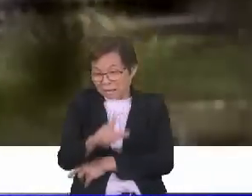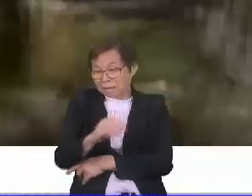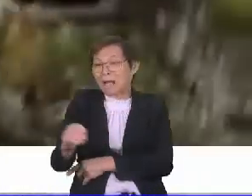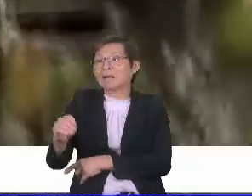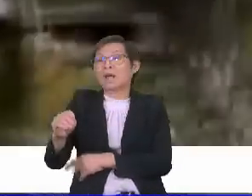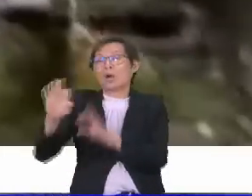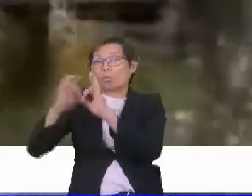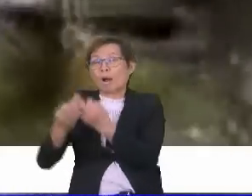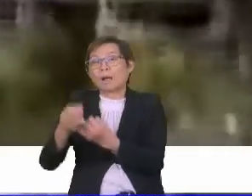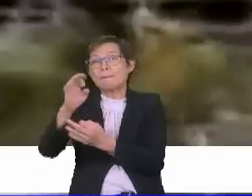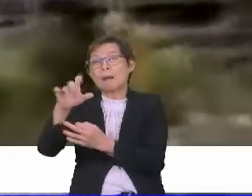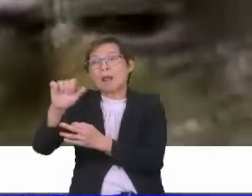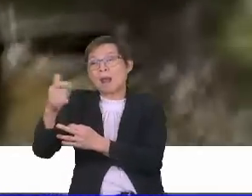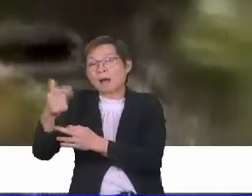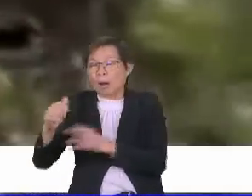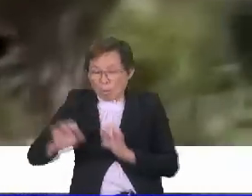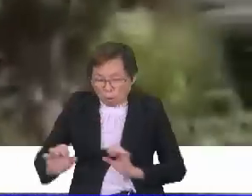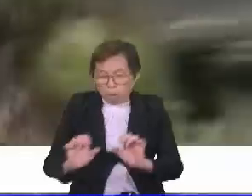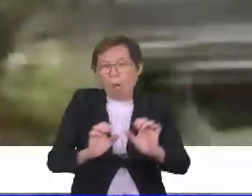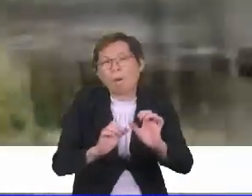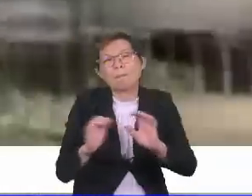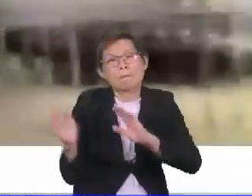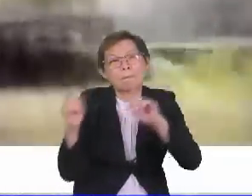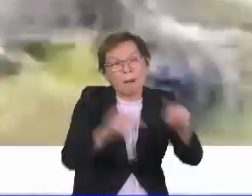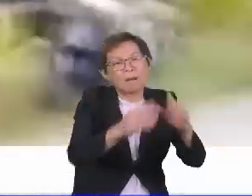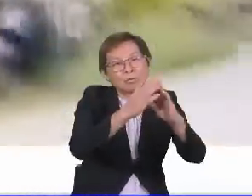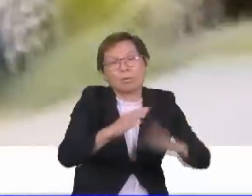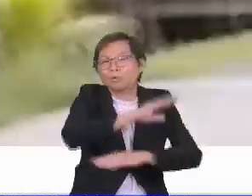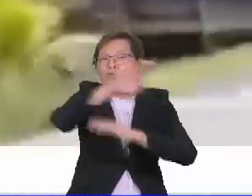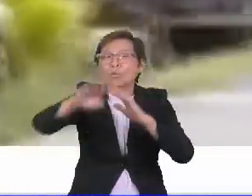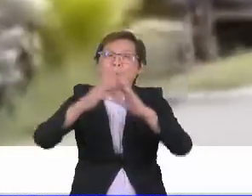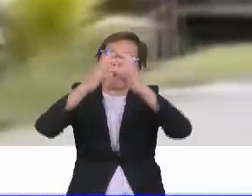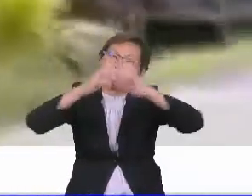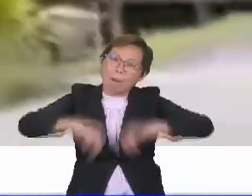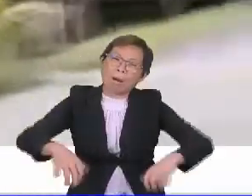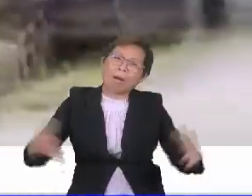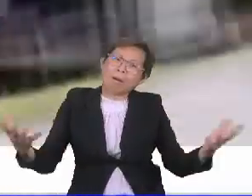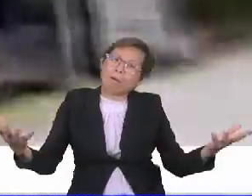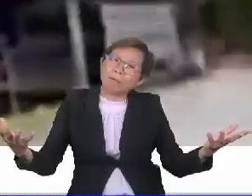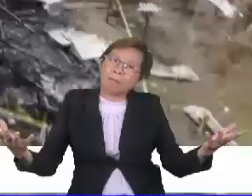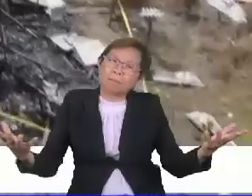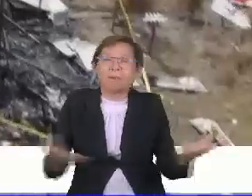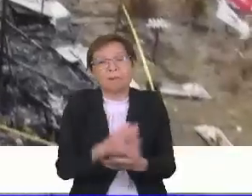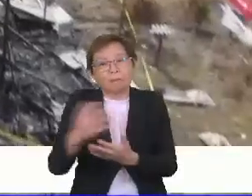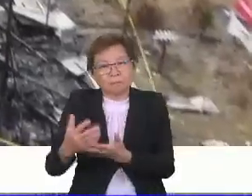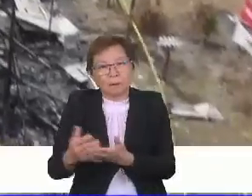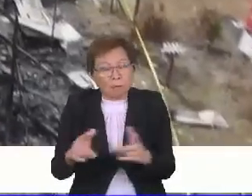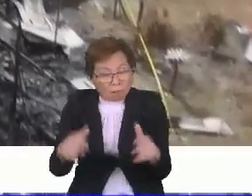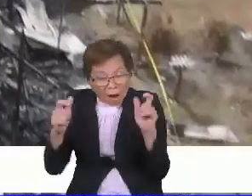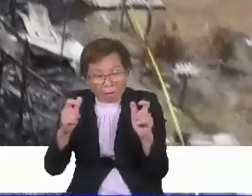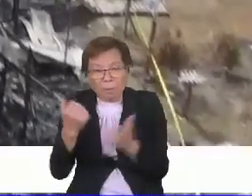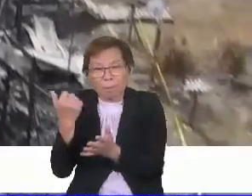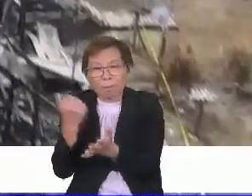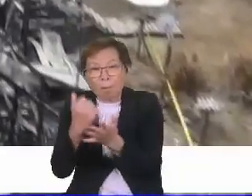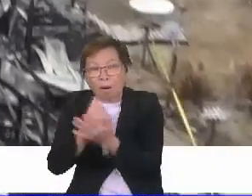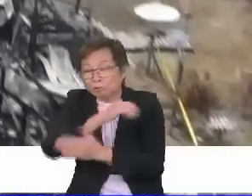di belaga dan bergegas pulang ke rumah panjang tersebut Namun segalanya musnah sepenuhnya namun hasil kepantasan dan